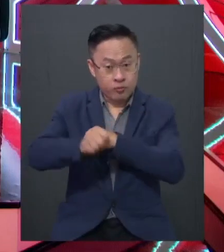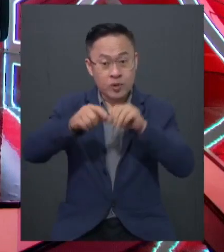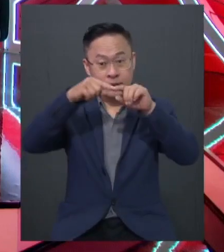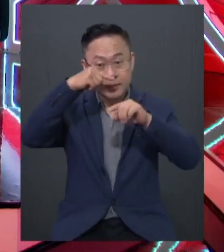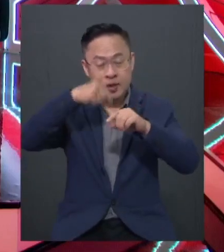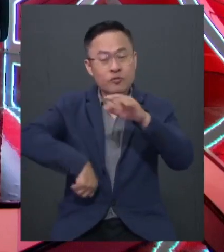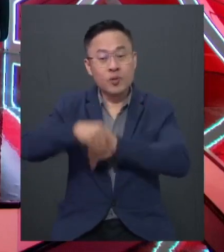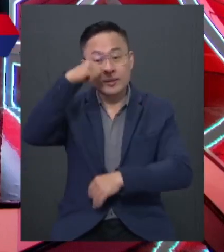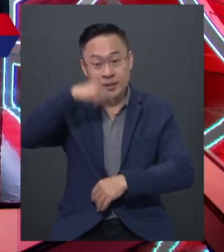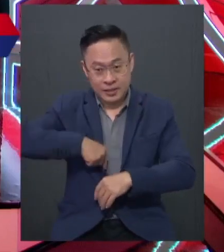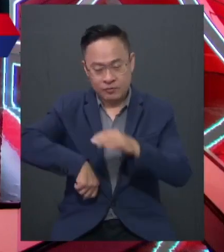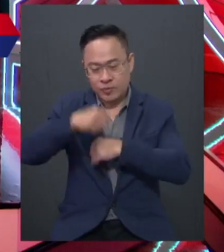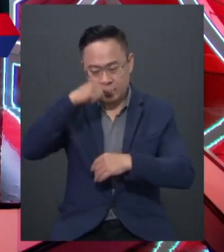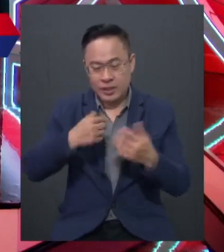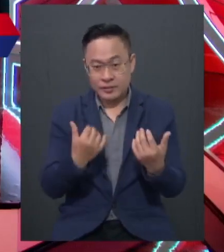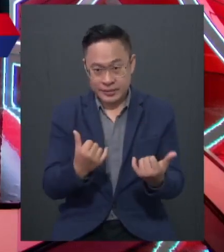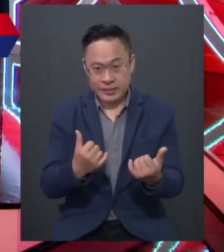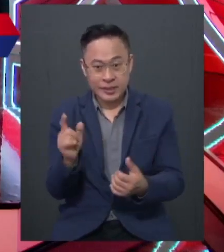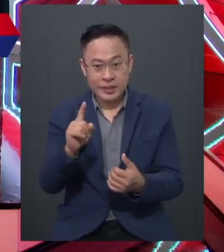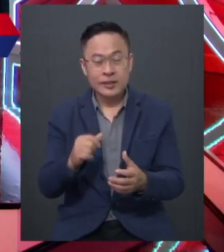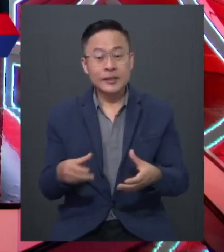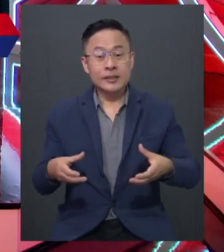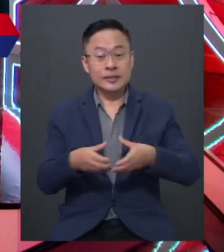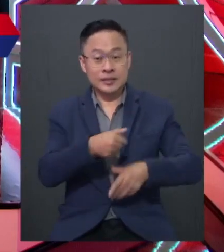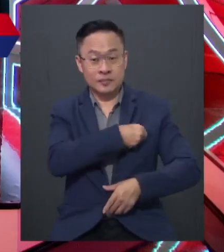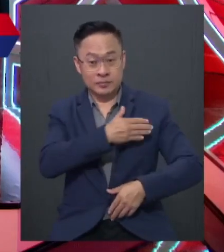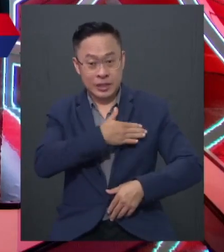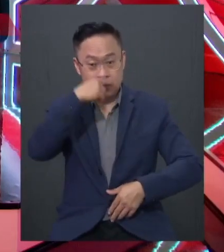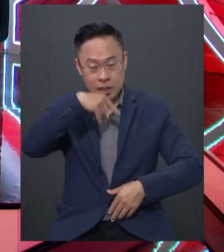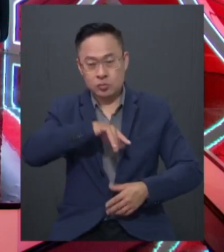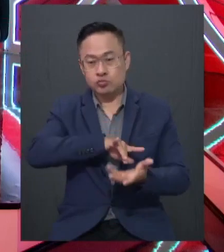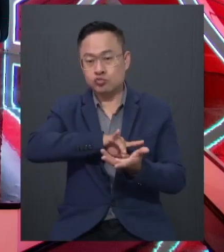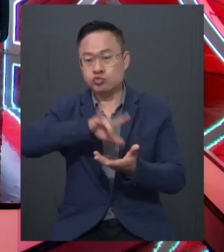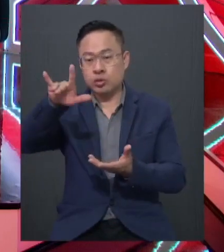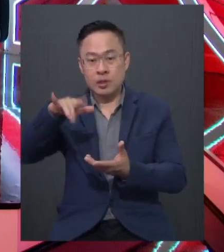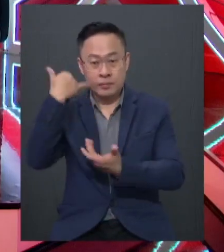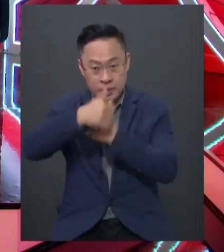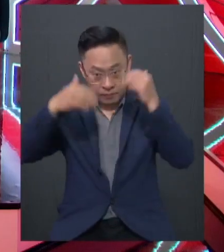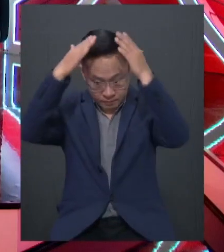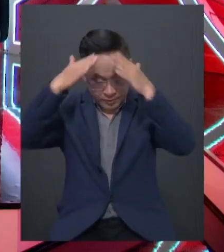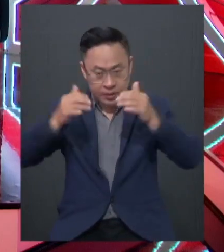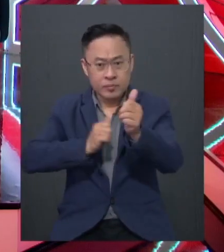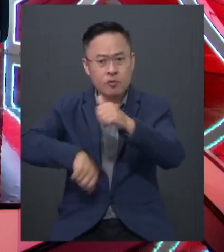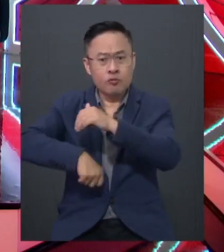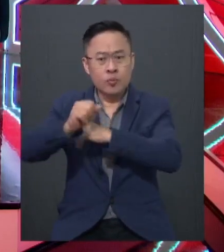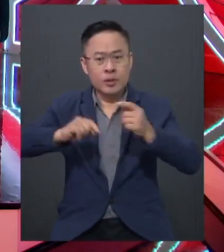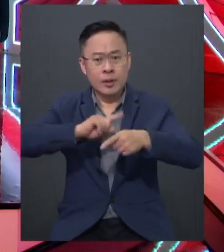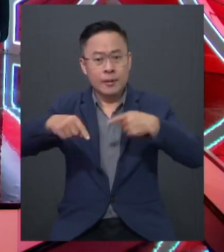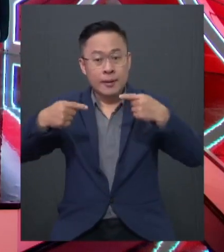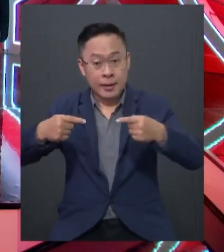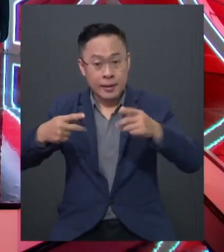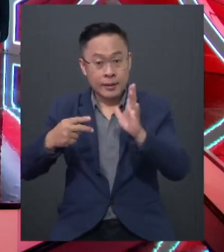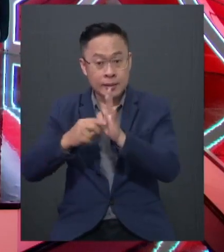ช่วงนี้มาว่ากันเรื่องฟุตบอลไทยกันบ้างนะฮะตอนนี้สู่รอบชิงชนะเลิศแล้วนะครับฟุตบอลชิงแชมป์อาเซียนนะครับแล้วก็เป็นศึกหนักนะครับแล้วก็